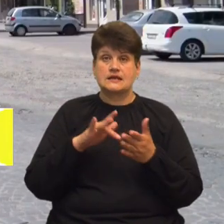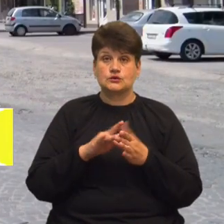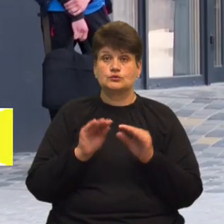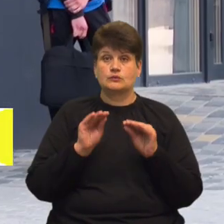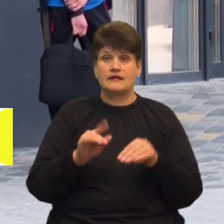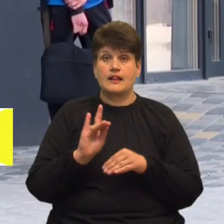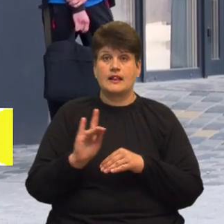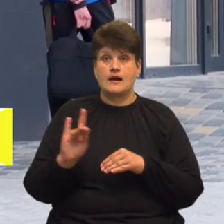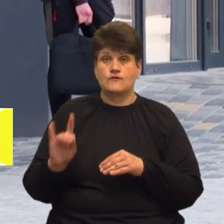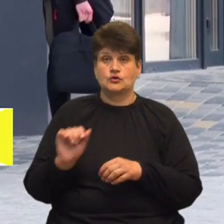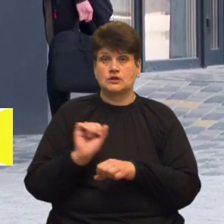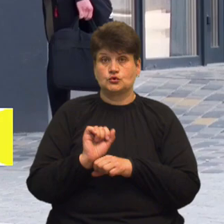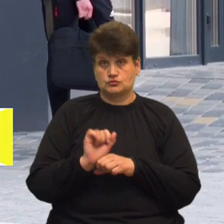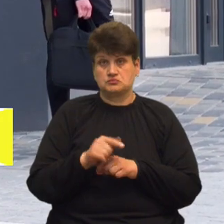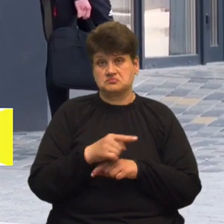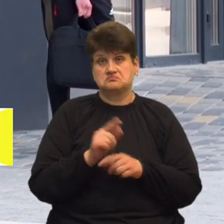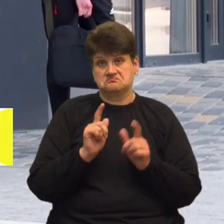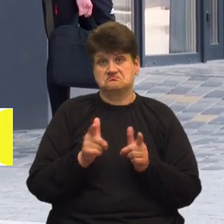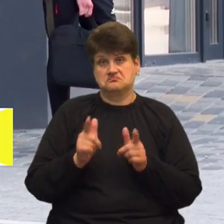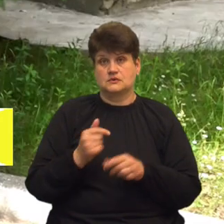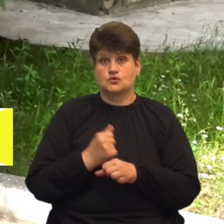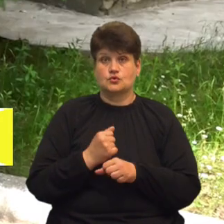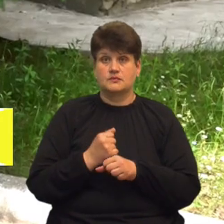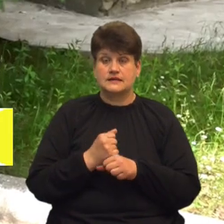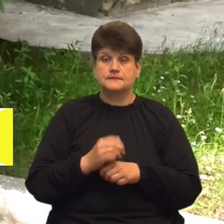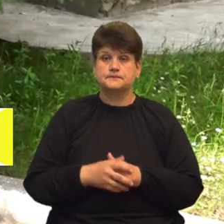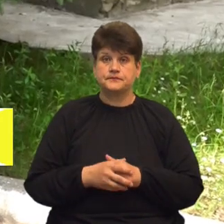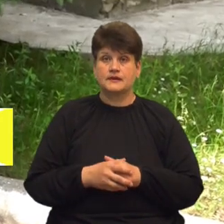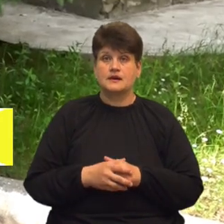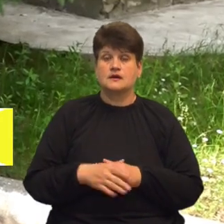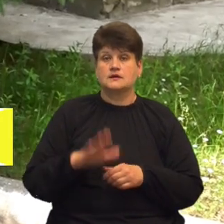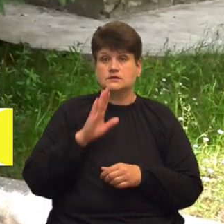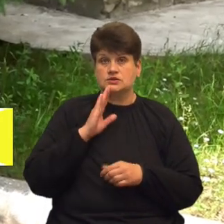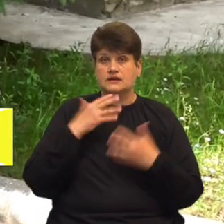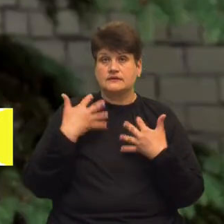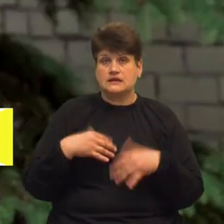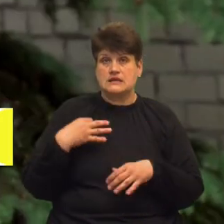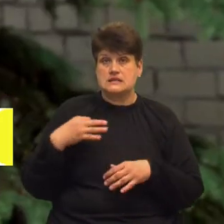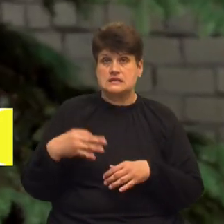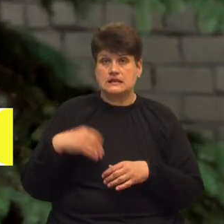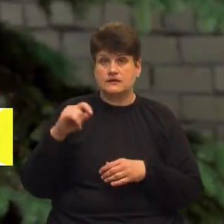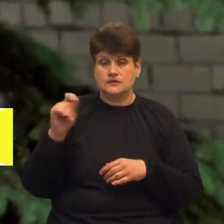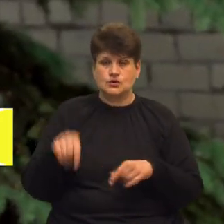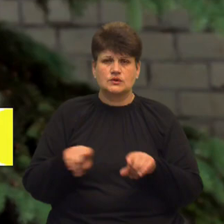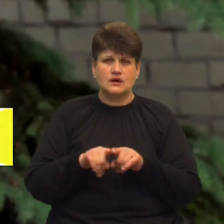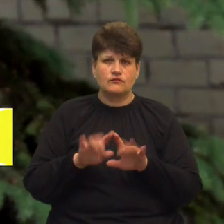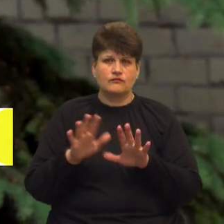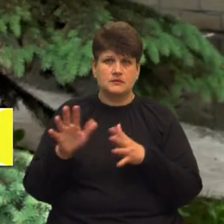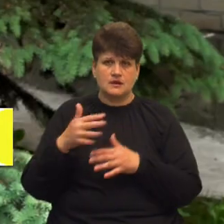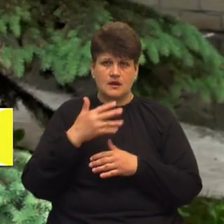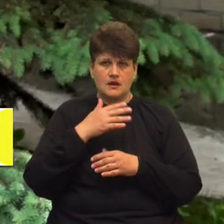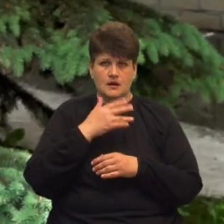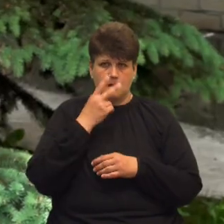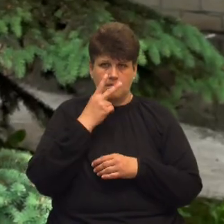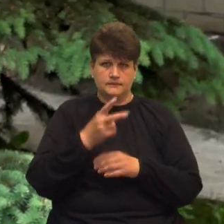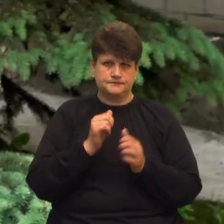на зупинці. Каже, він погодився це зробити. Леся Орляк, яка втратила сина на війні, розповіла, схожі випадки вона бачила не вперше.